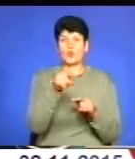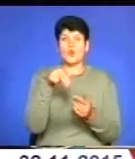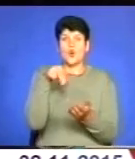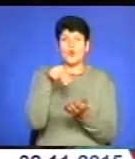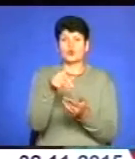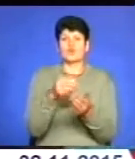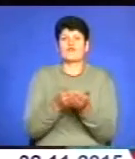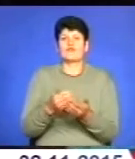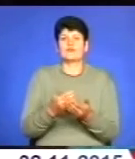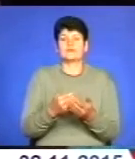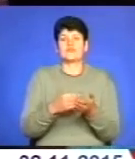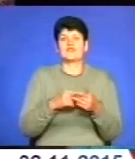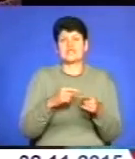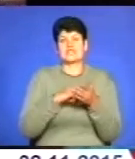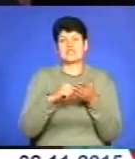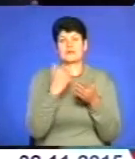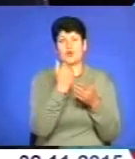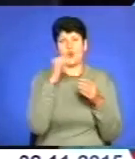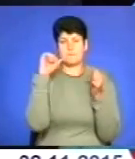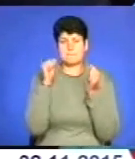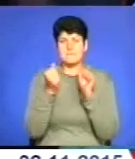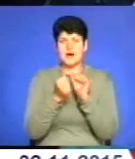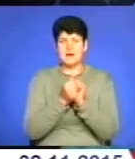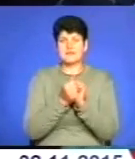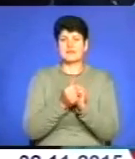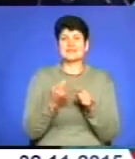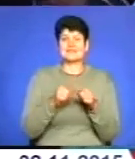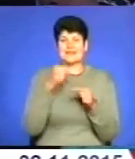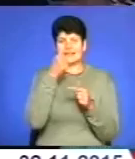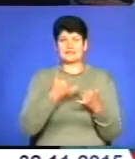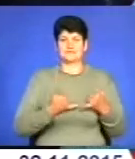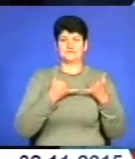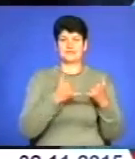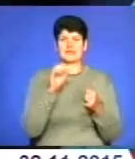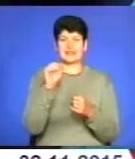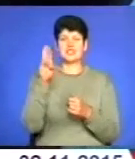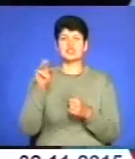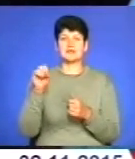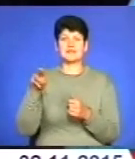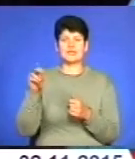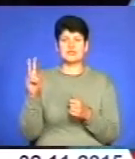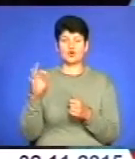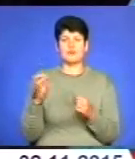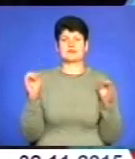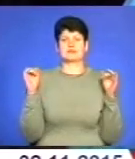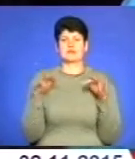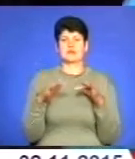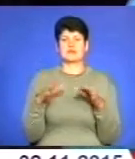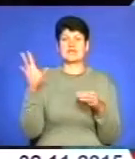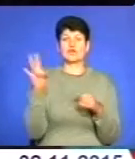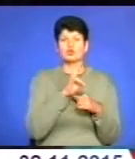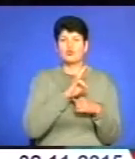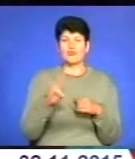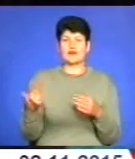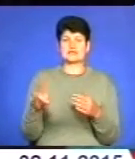його пам'ять. Саме цей рік присвячений митрополиту Андрею Шептицькому, і саме цієї нагоди ми тут зібралися, цією чисельністю. Це духовенство, ми